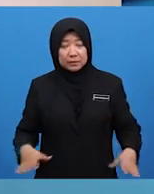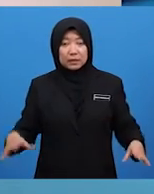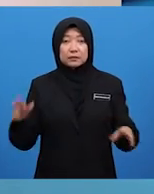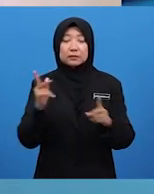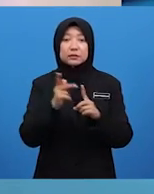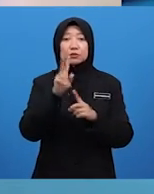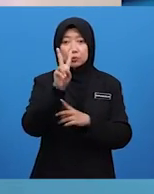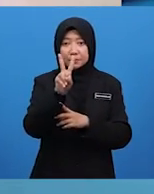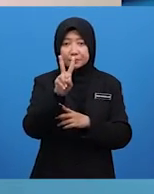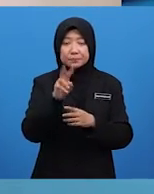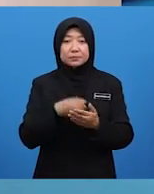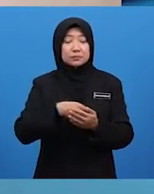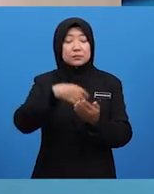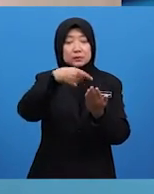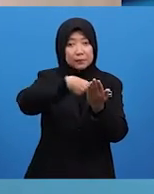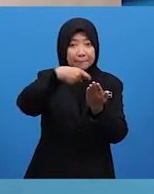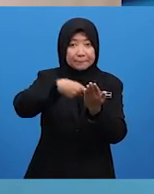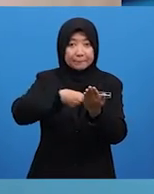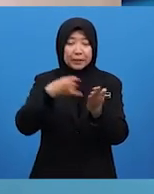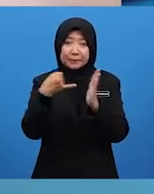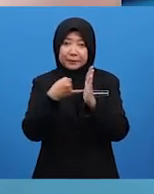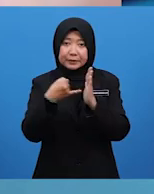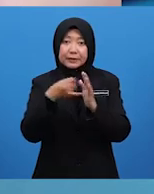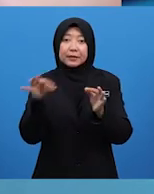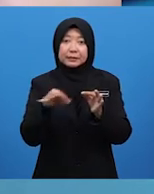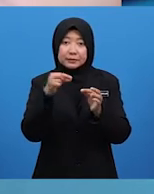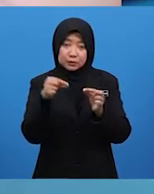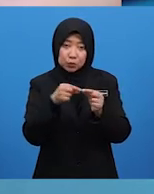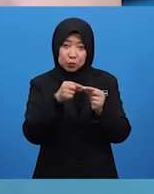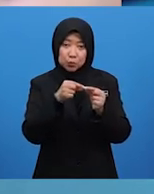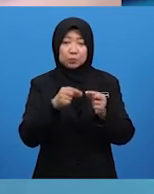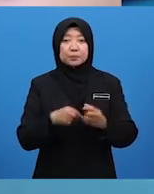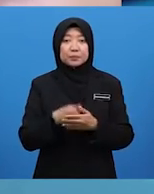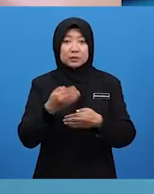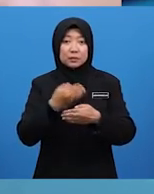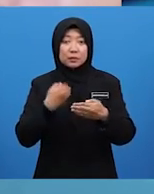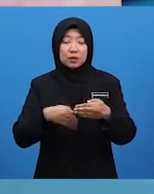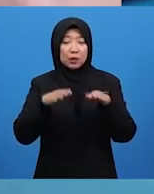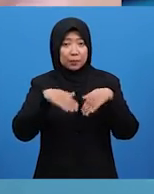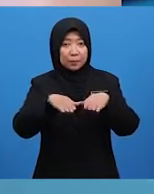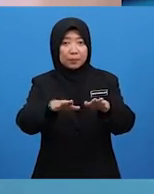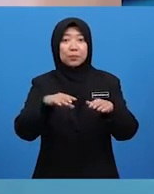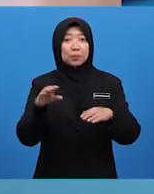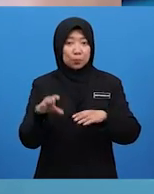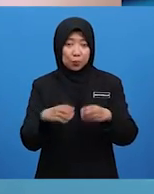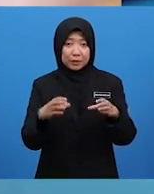kedua. Semat peniti dan jahit jelujo sebelum jahitan mesin dibuat.